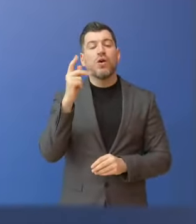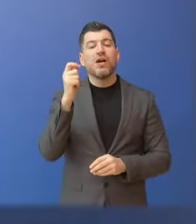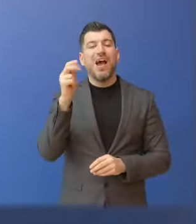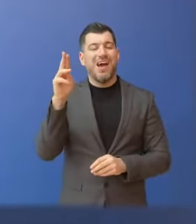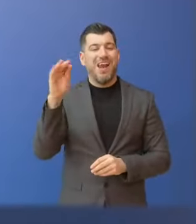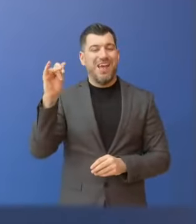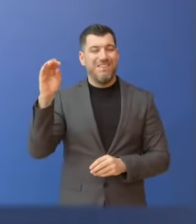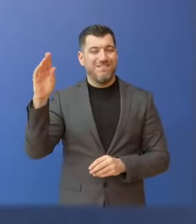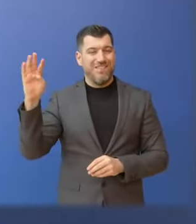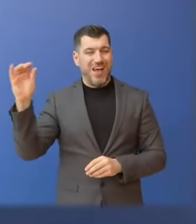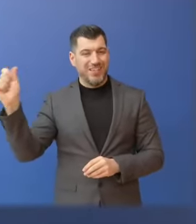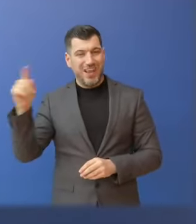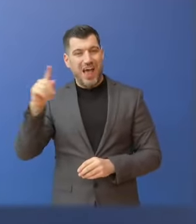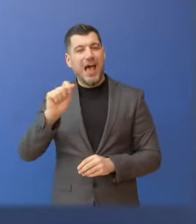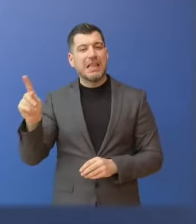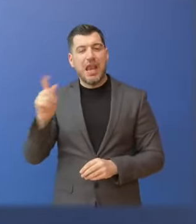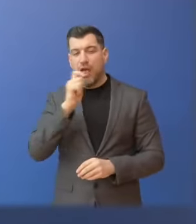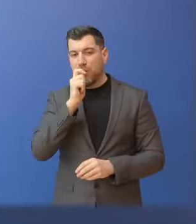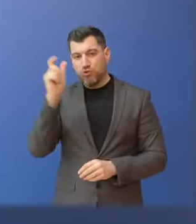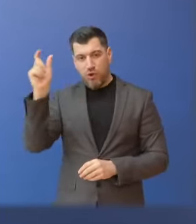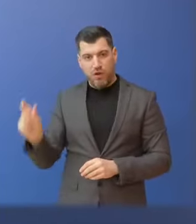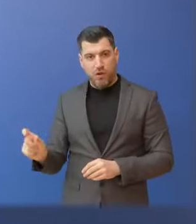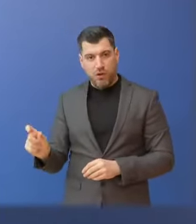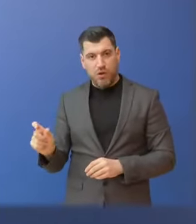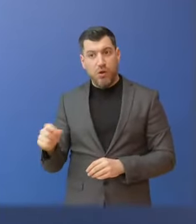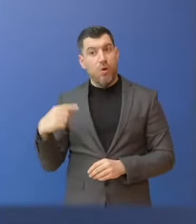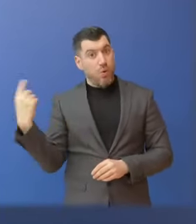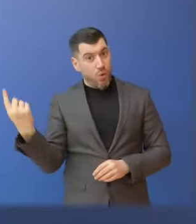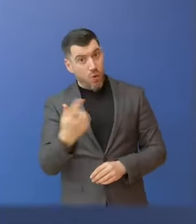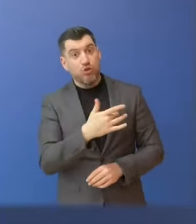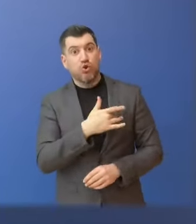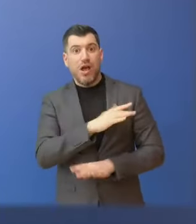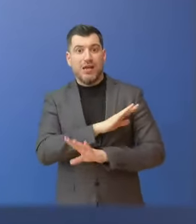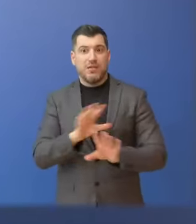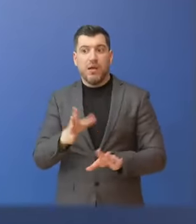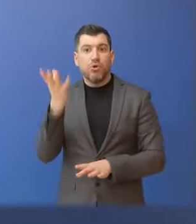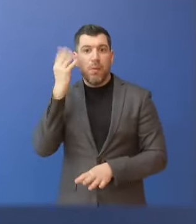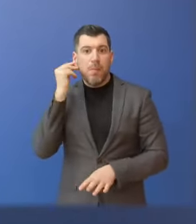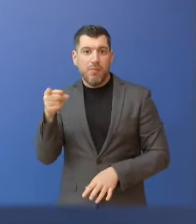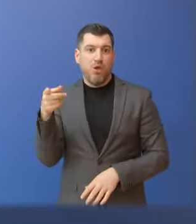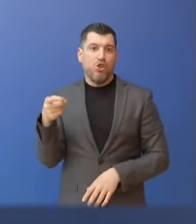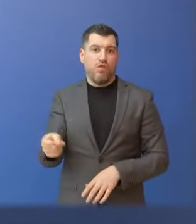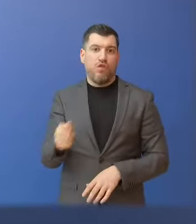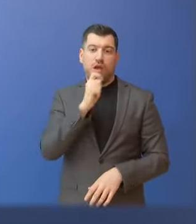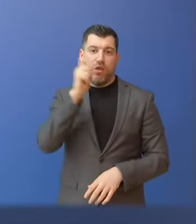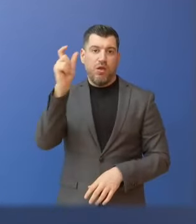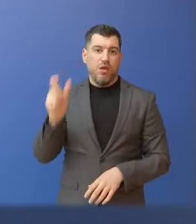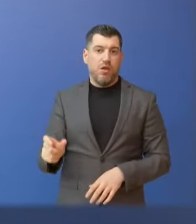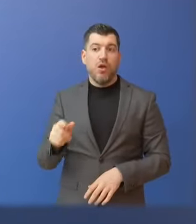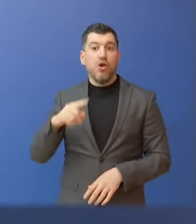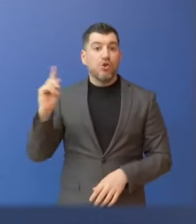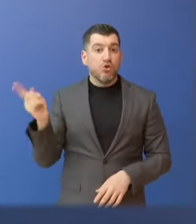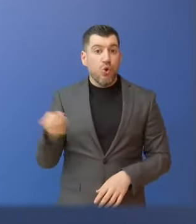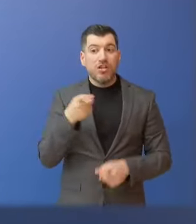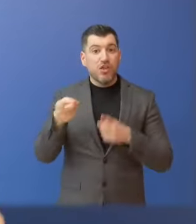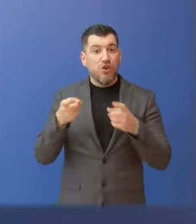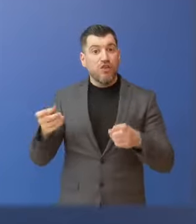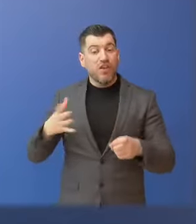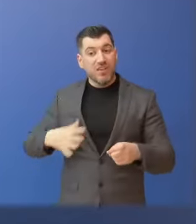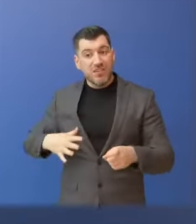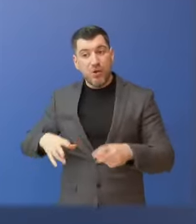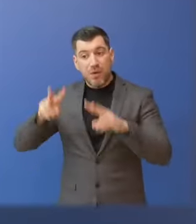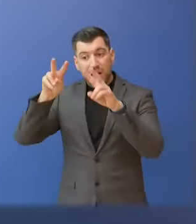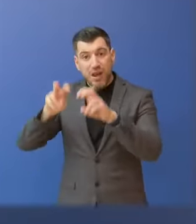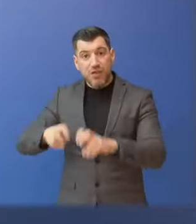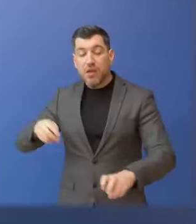σίγουρα όλους μας συγκλόνισε και όπως και κάθε δολοφονία και κάθε ανθρωποκτονία θέλουμε να διαλευκανθεί μέχρι τέλους σας είπα